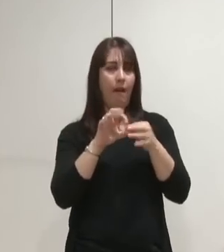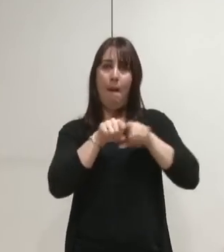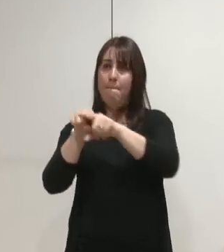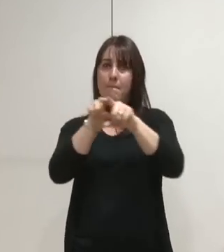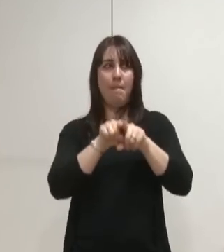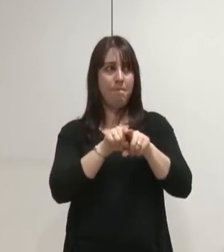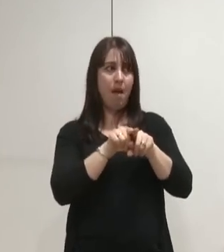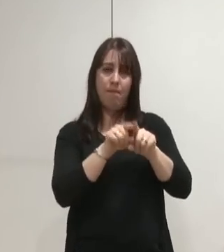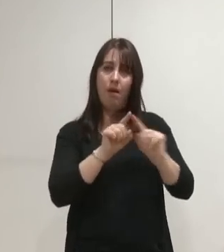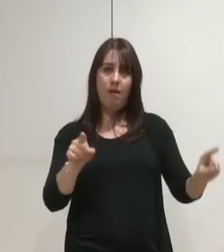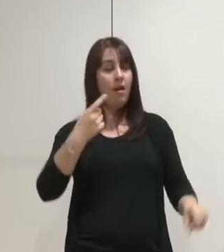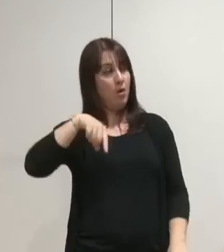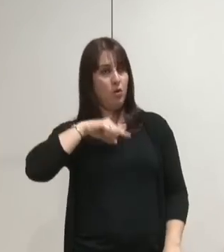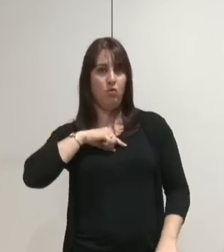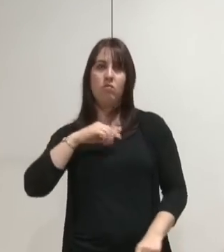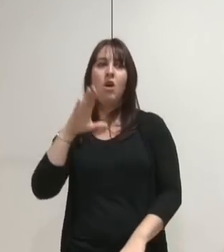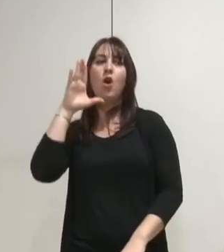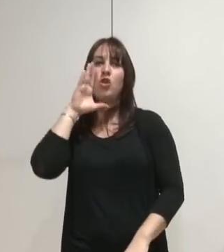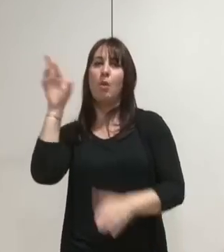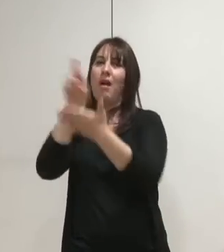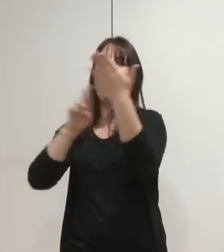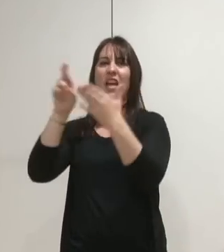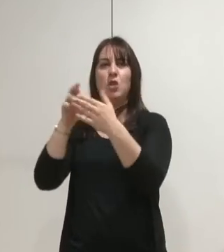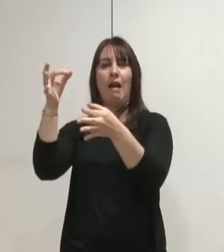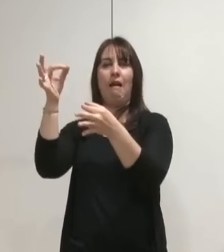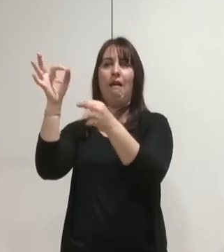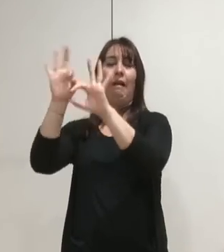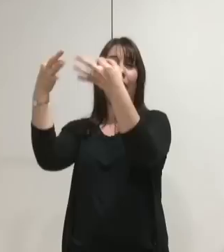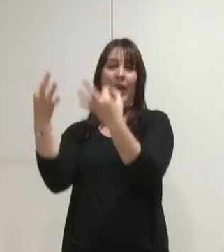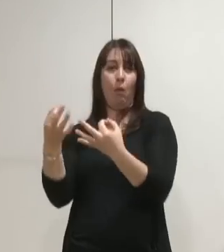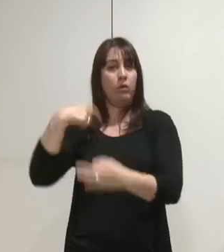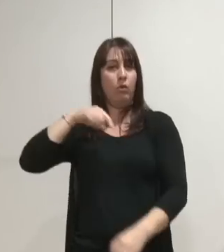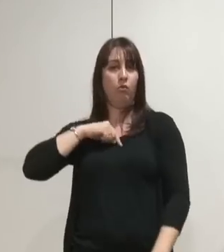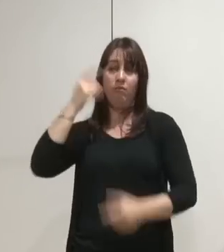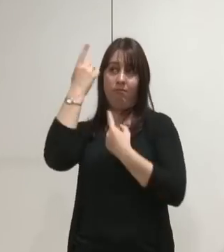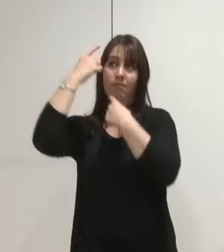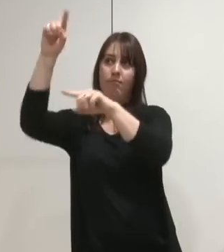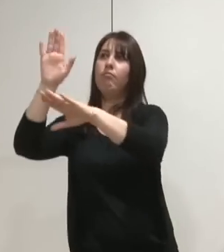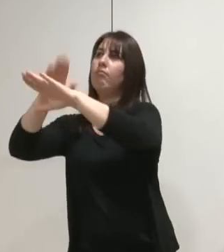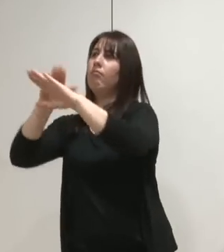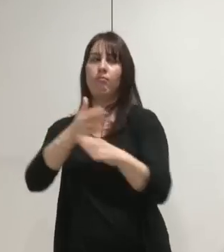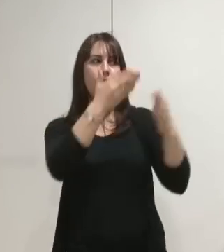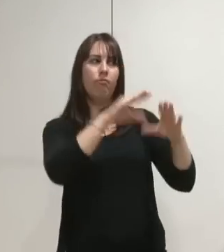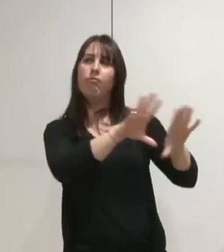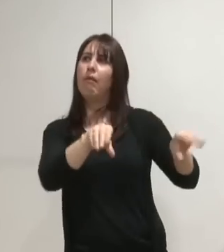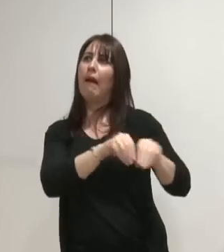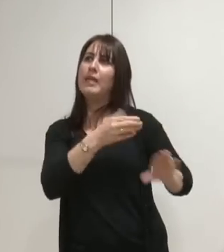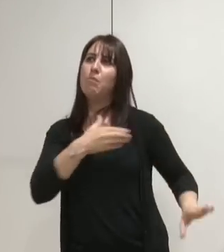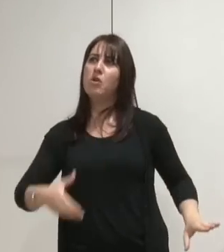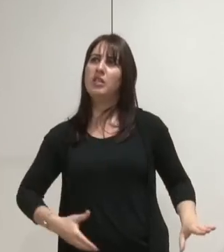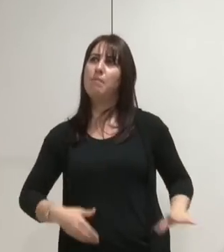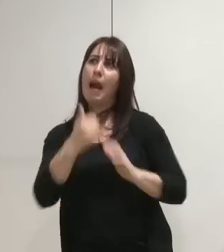nous saisirons la chambre régionale des comptes pour l'informer de ce que vous faites mais votre